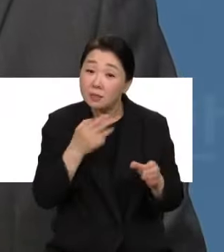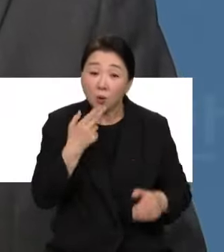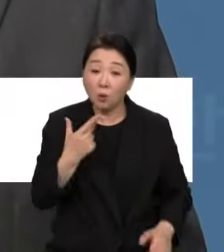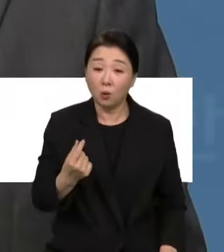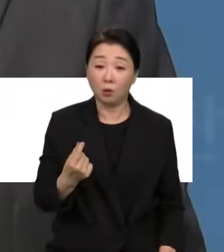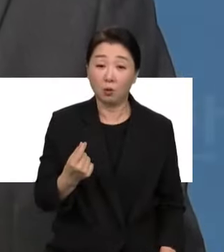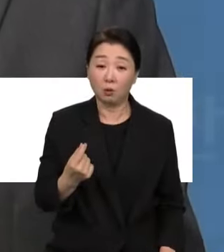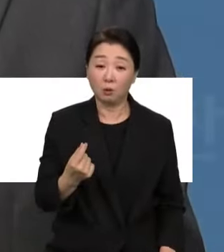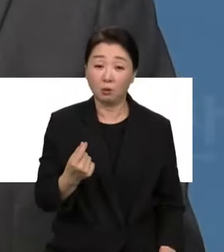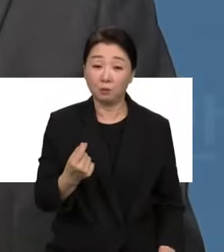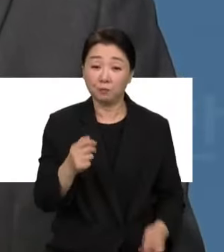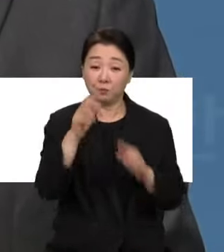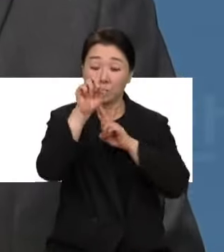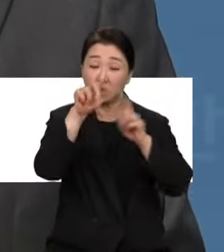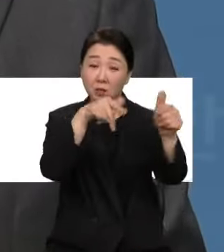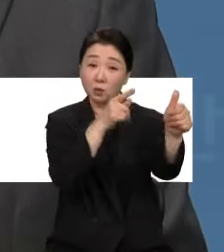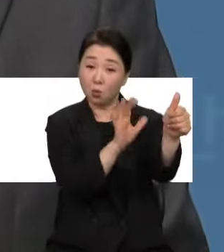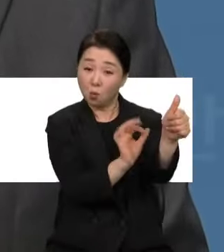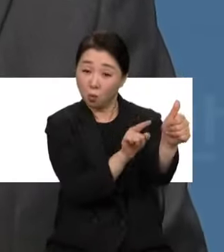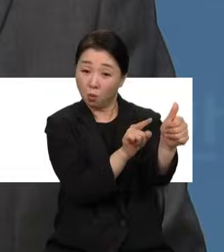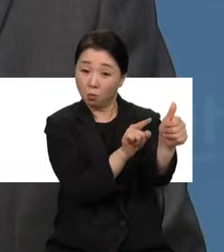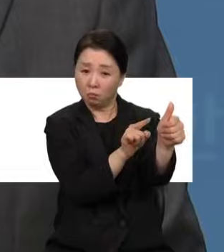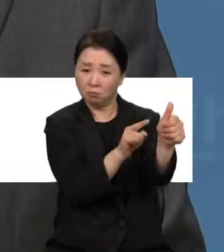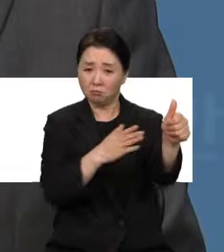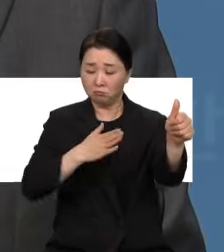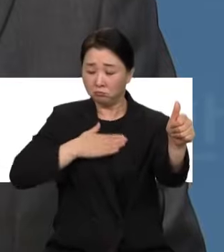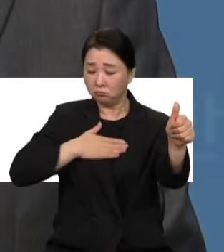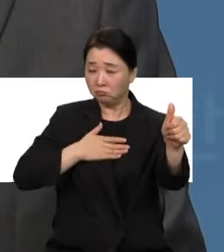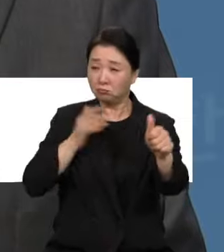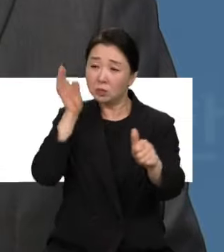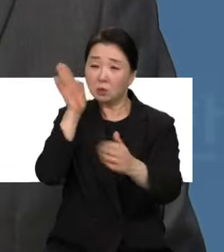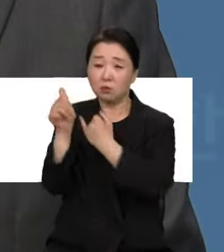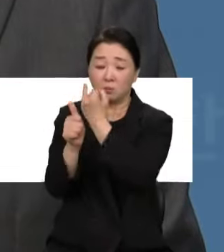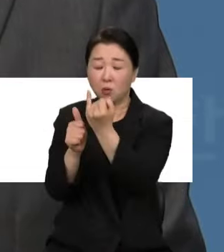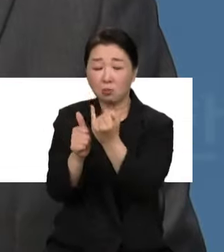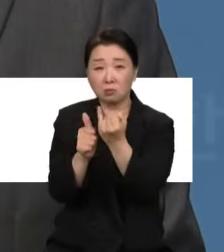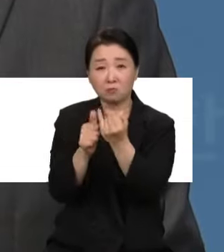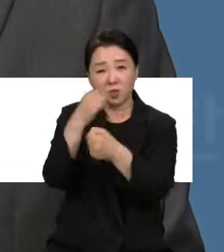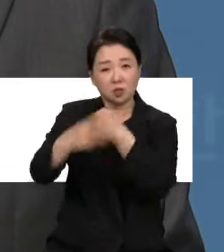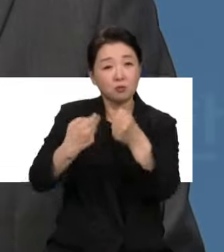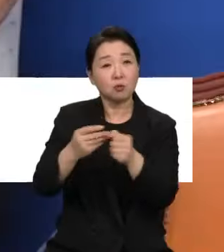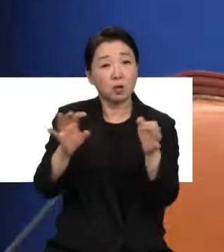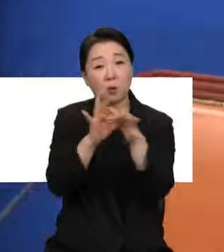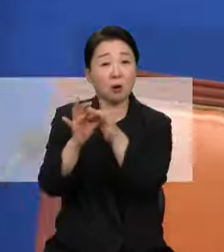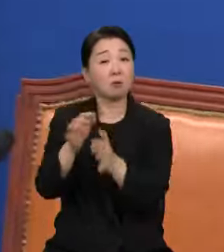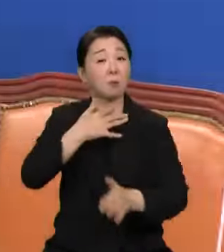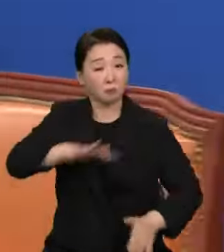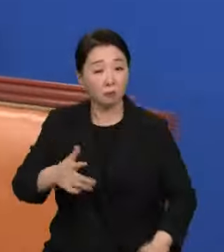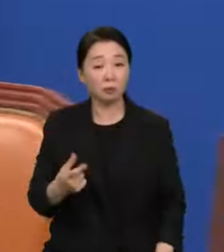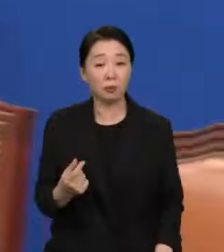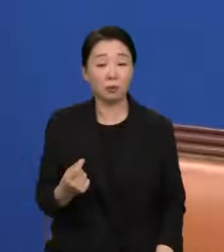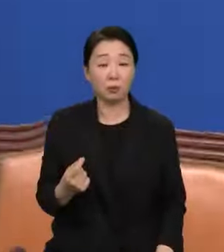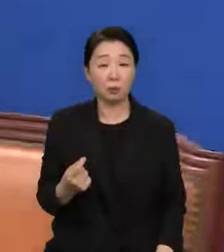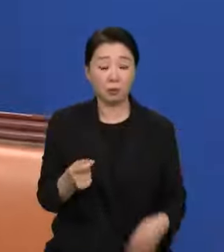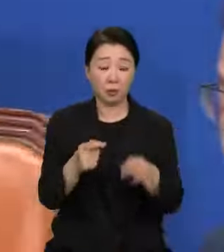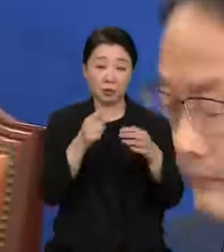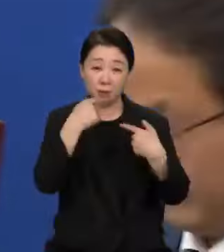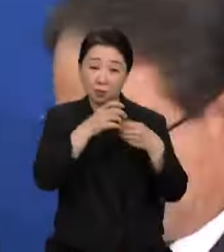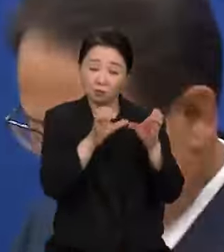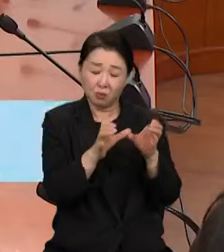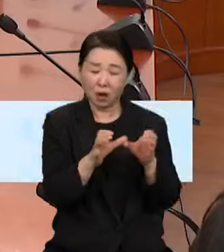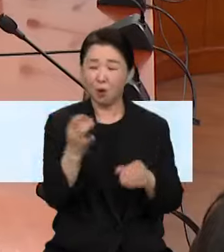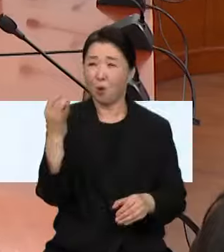또 이종호 씨 자신에 의해서도 장인 김건희 여사하고 10수년 전부터 한 번도 연락을 해본 적이 없다. 반면 민주당은